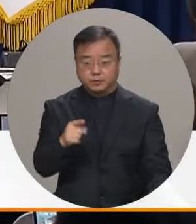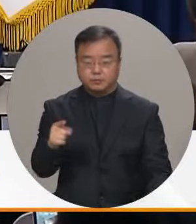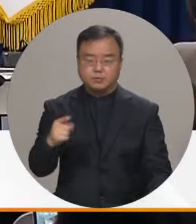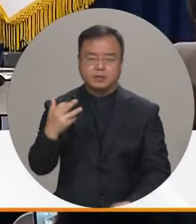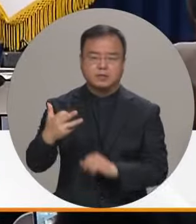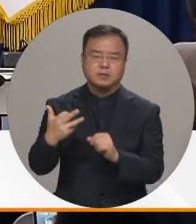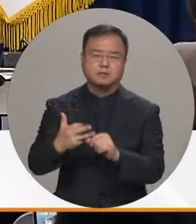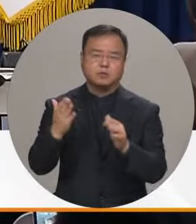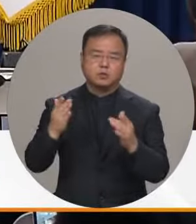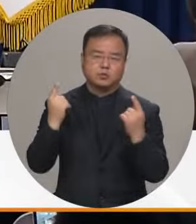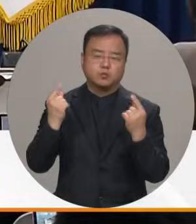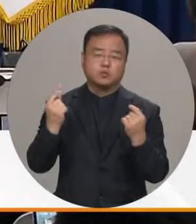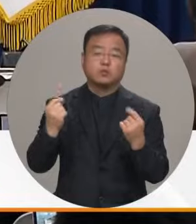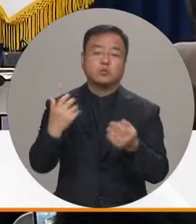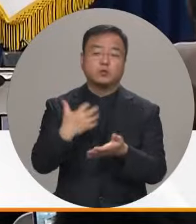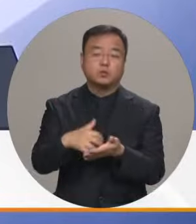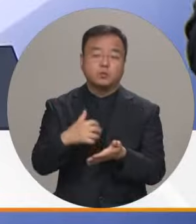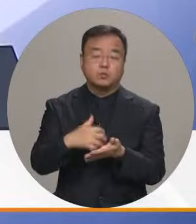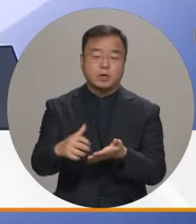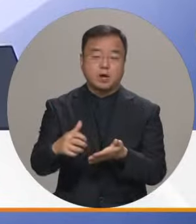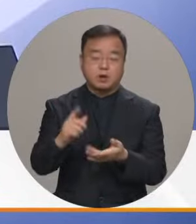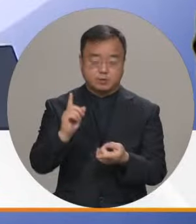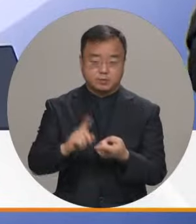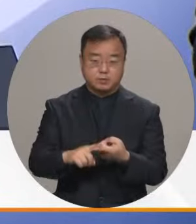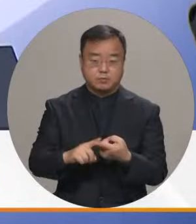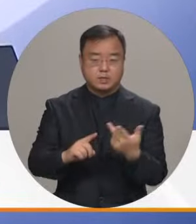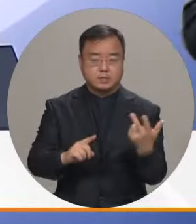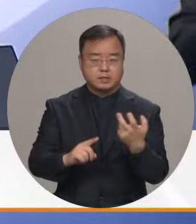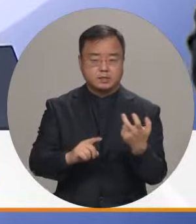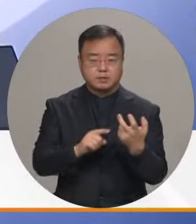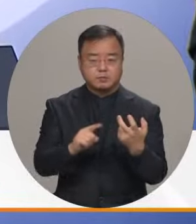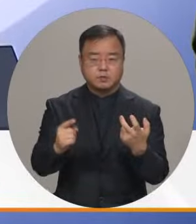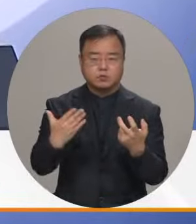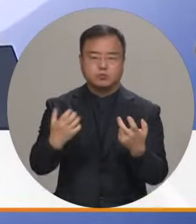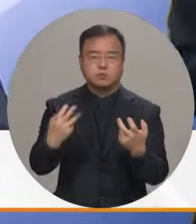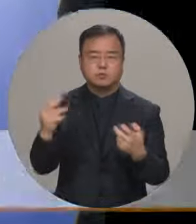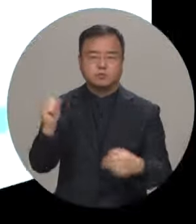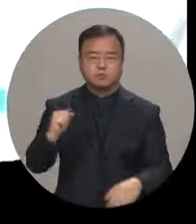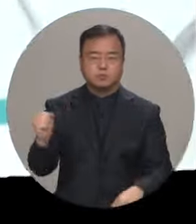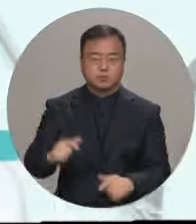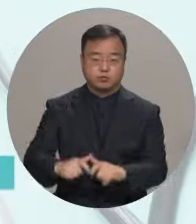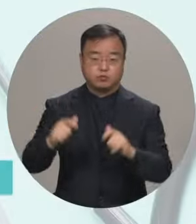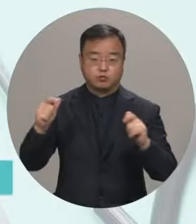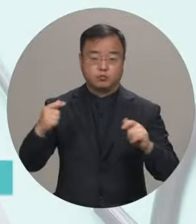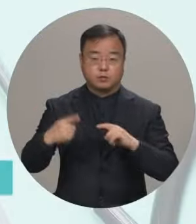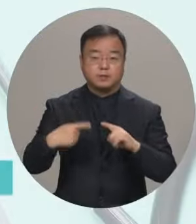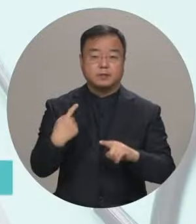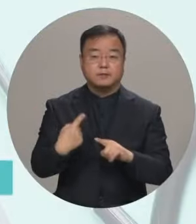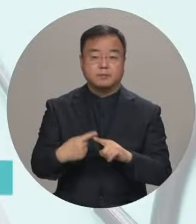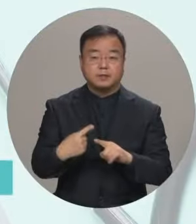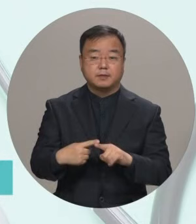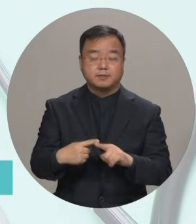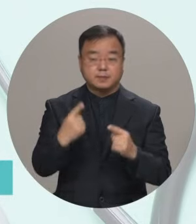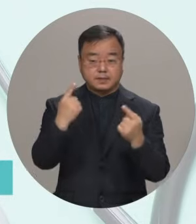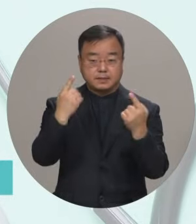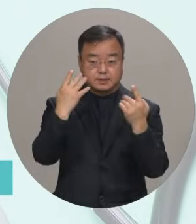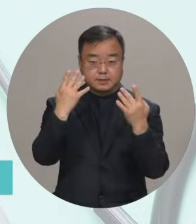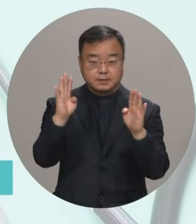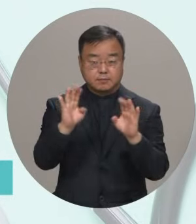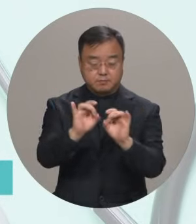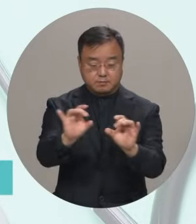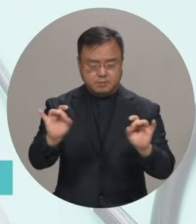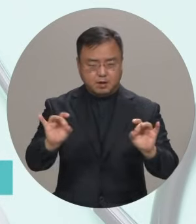현재 의대정원 38명에 70에서 93% 이르는 수치입니다 대학들은 이후로도 매년 정원을